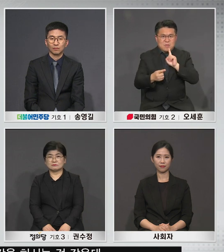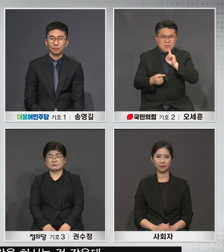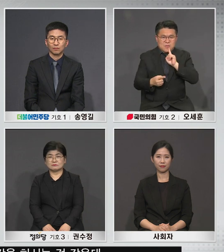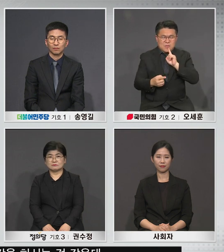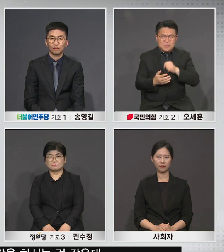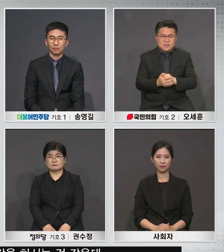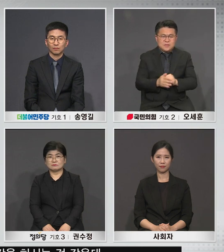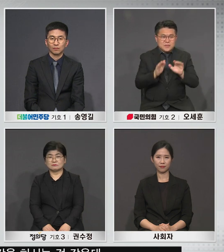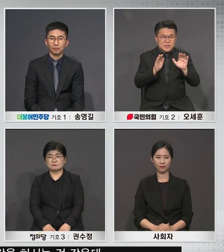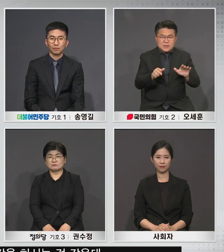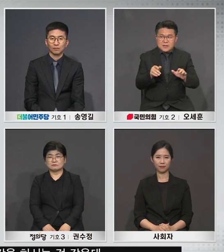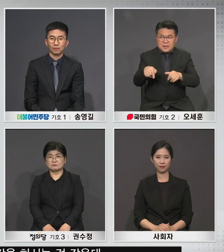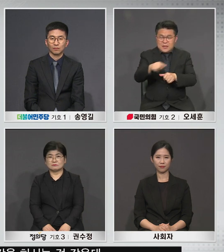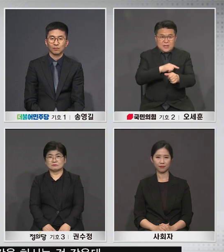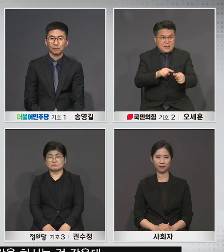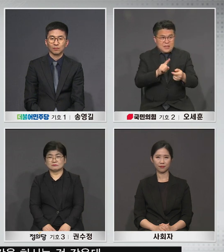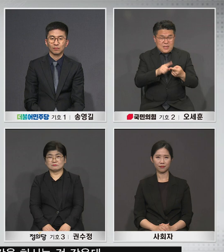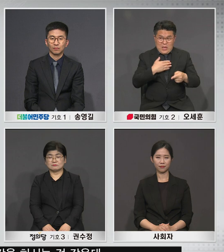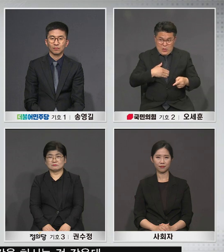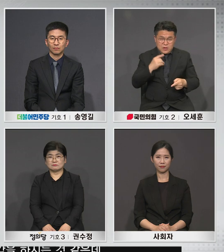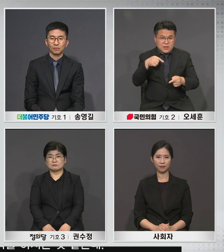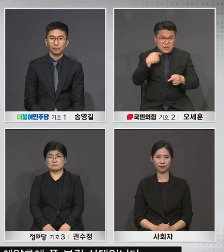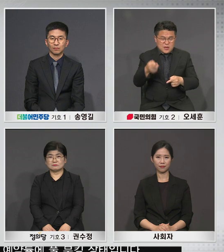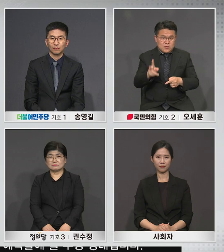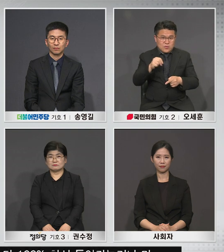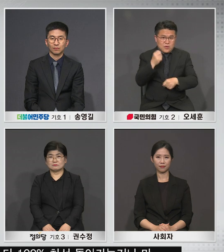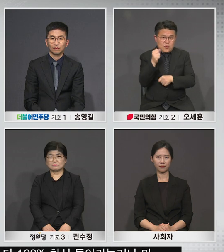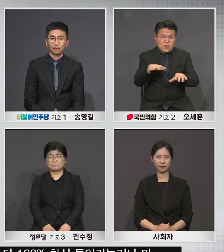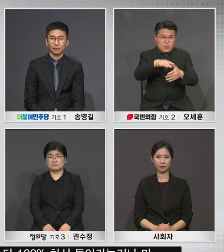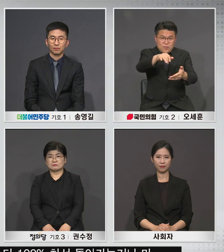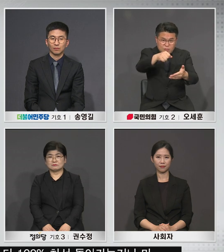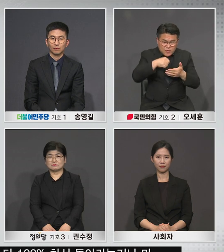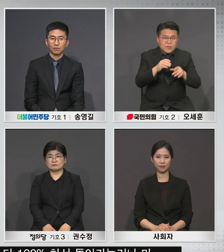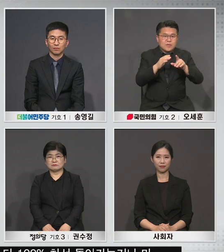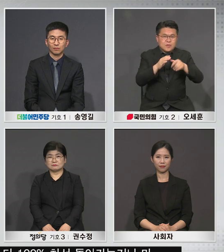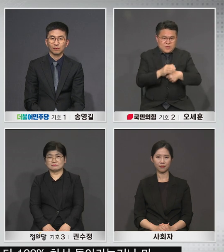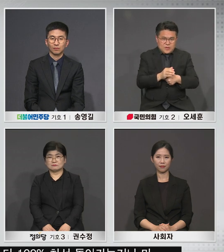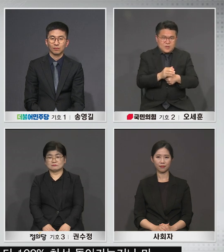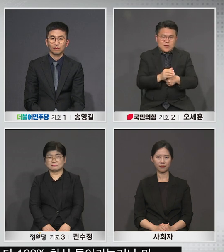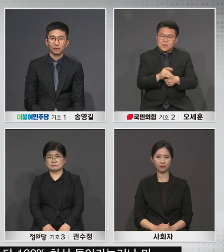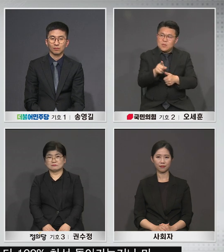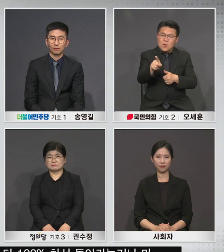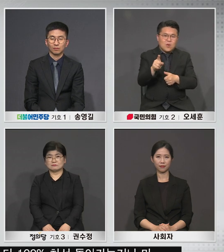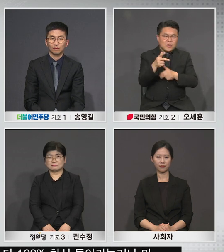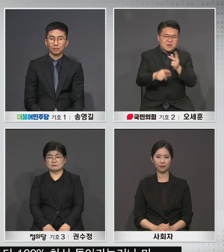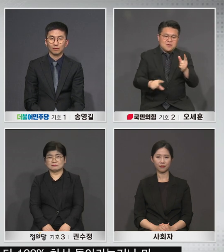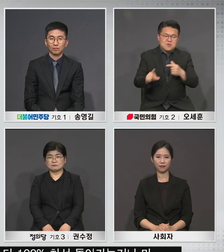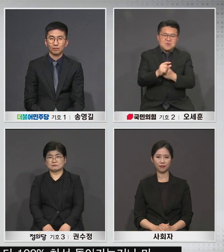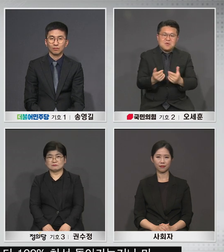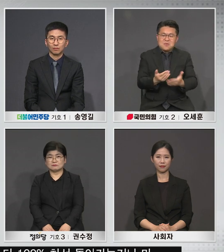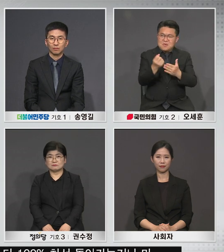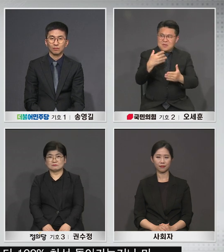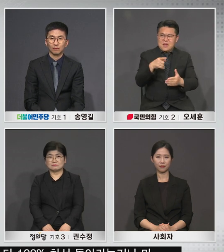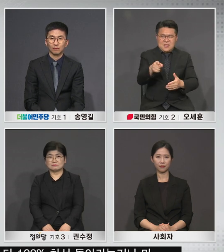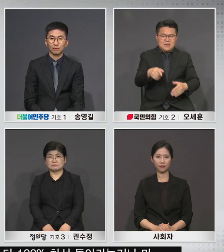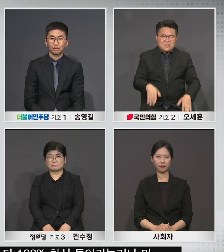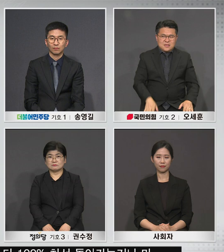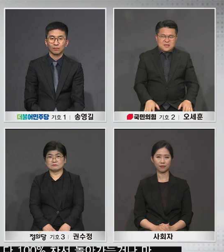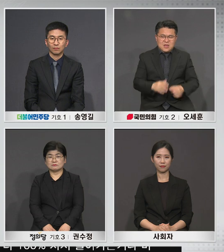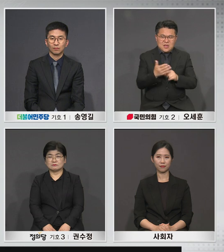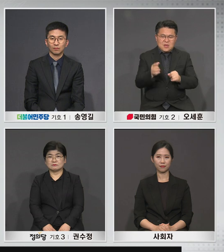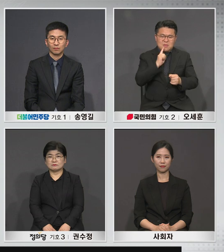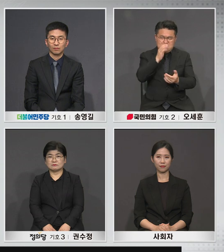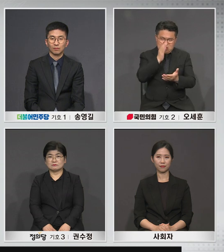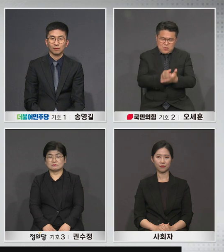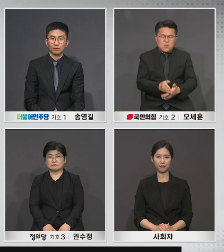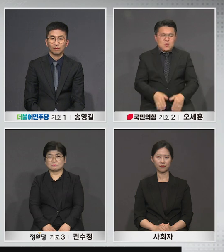사정을 좀 알고 UN본부가 유치되는 경우에 마이스 산업이 발전한다 이런 말씀도 너무 과장되게 안